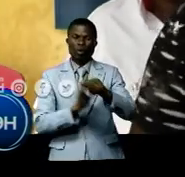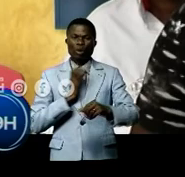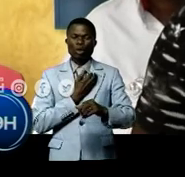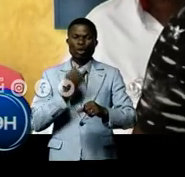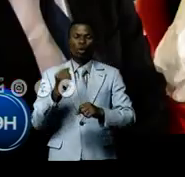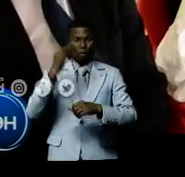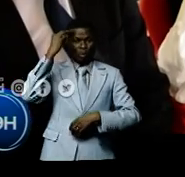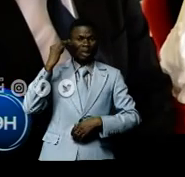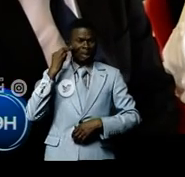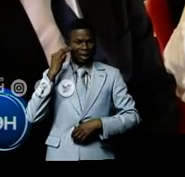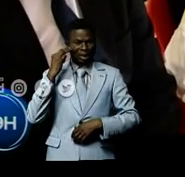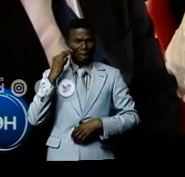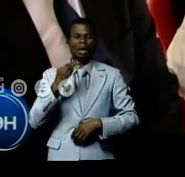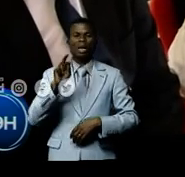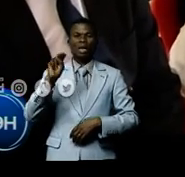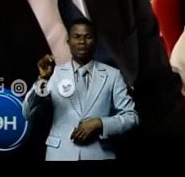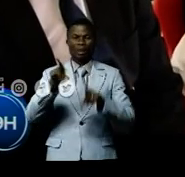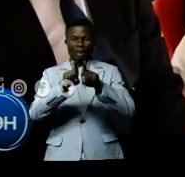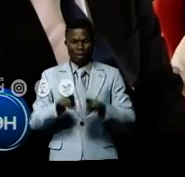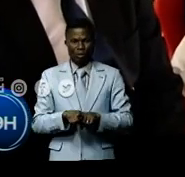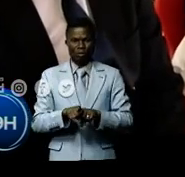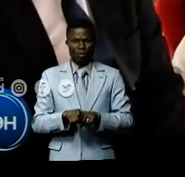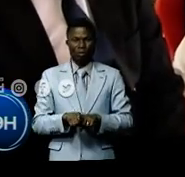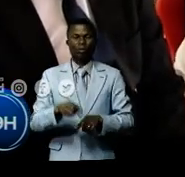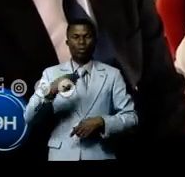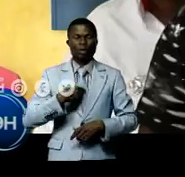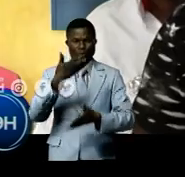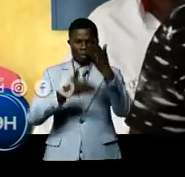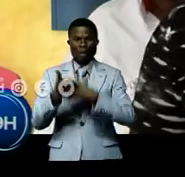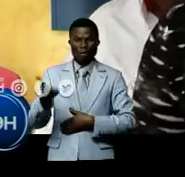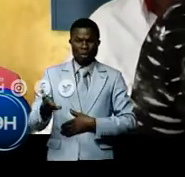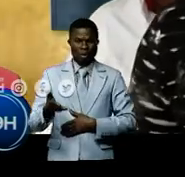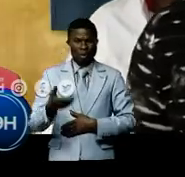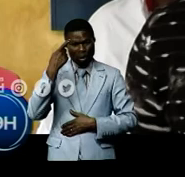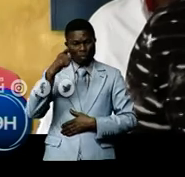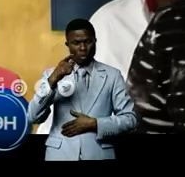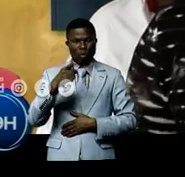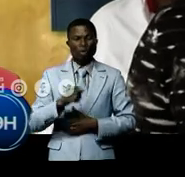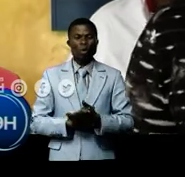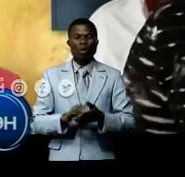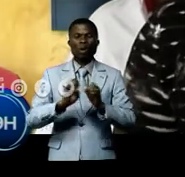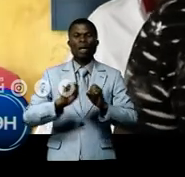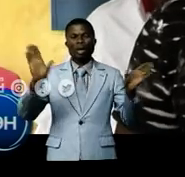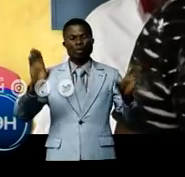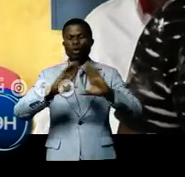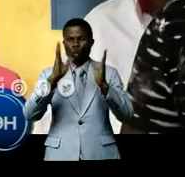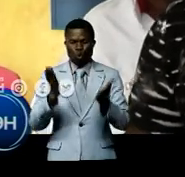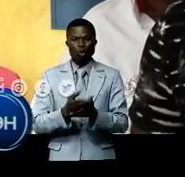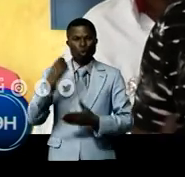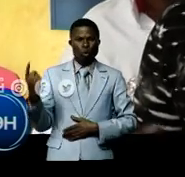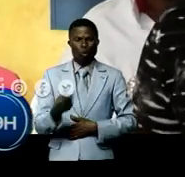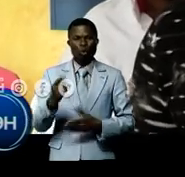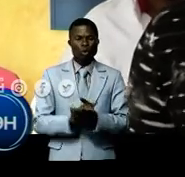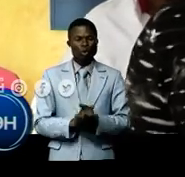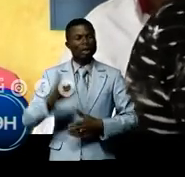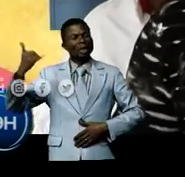ministre des Titres et lui-même, dont moi je représente ici. Par rapport à vos émissions, à tout moment, il reçoit des coups